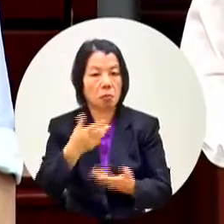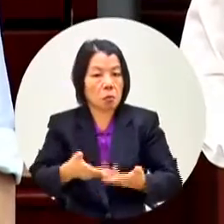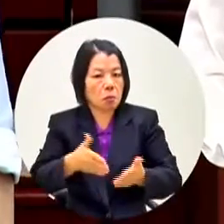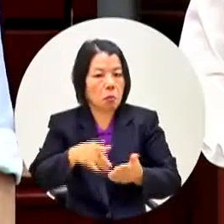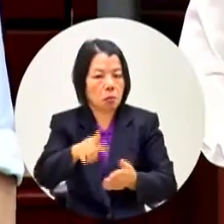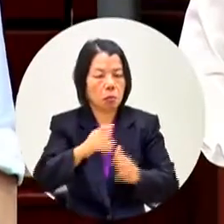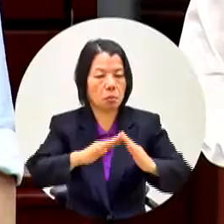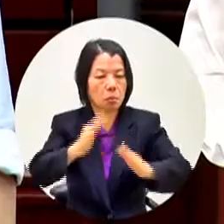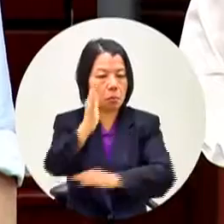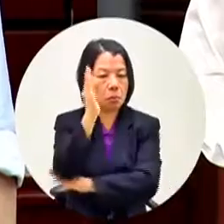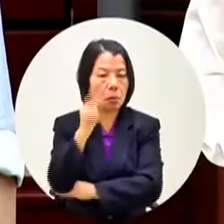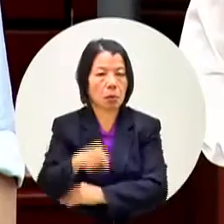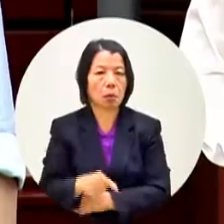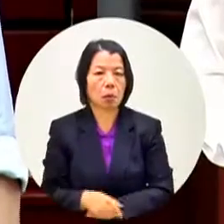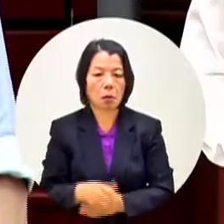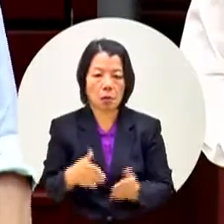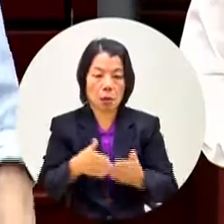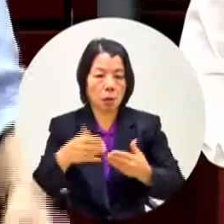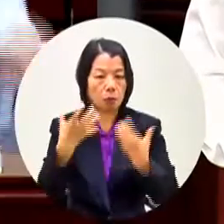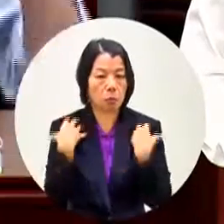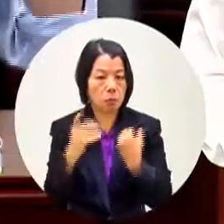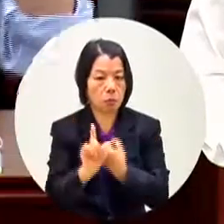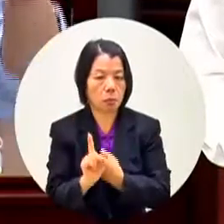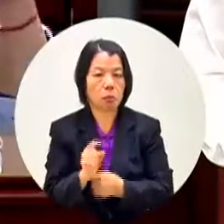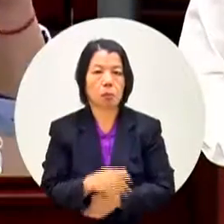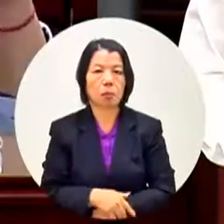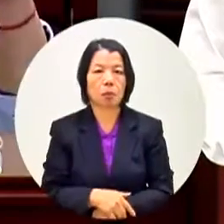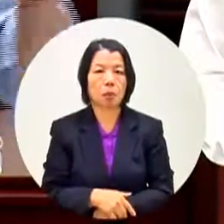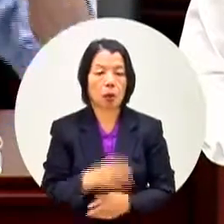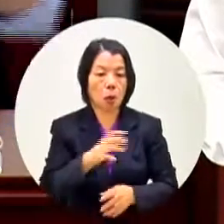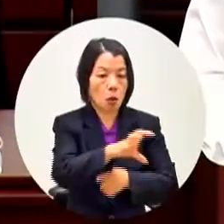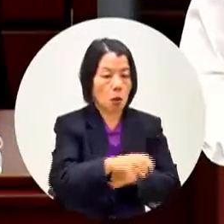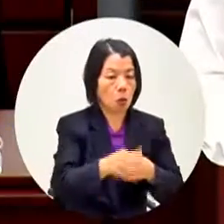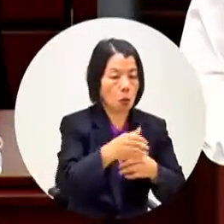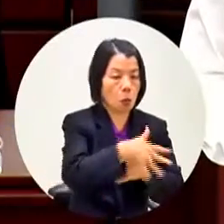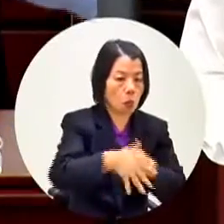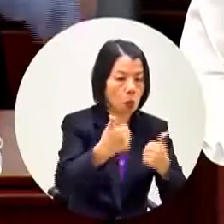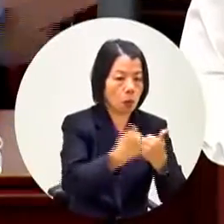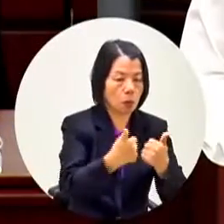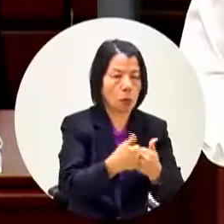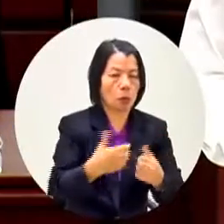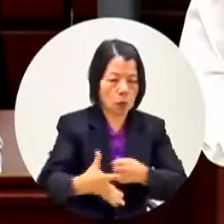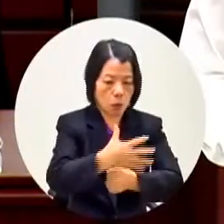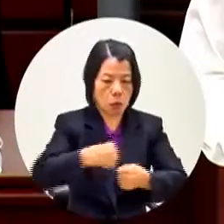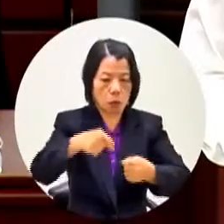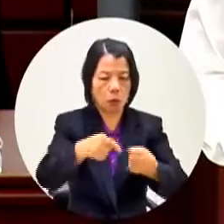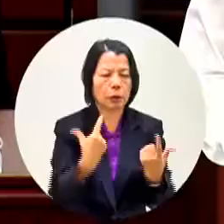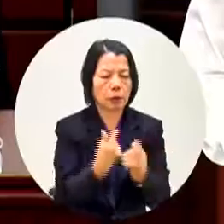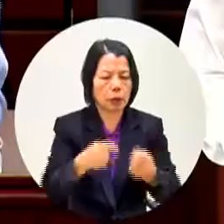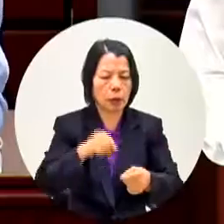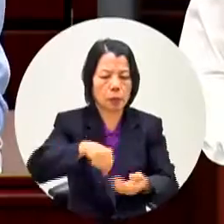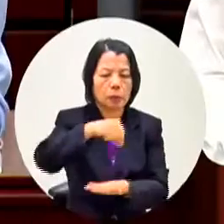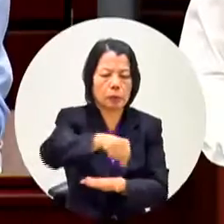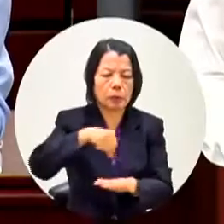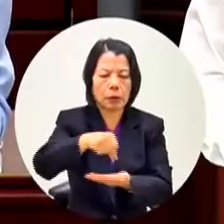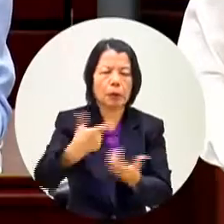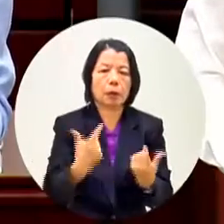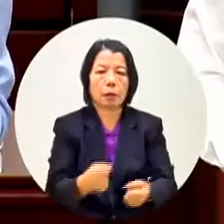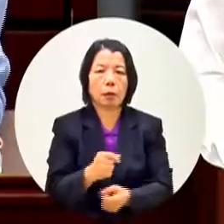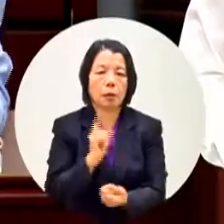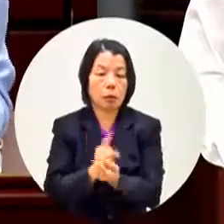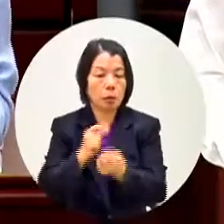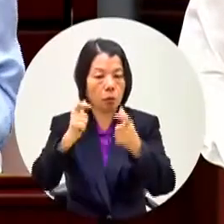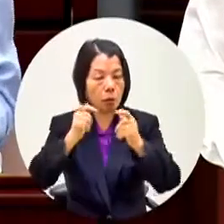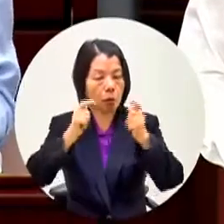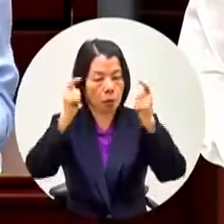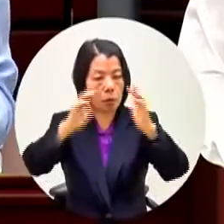到，没货了。那又要背黑锅，你看现在赚这么多，他是背了黑锅的。所以我觉得黄